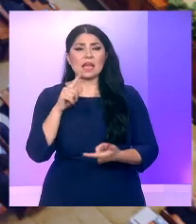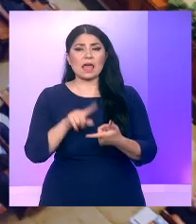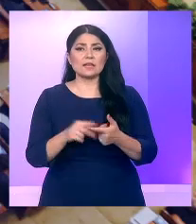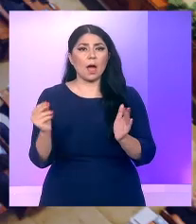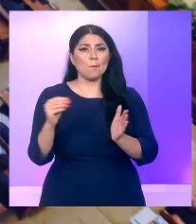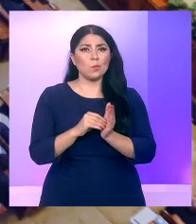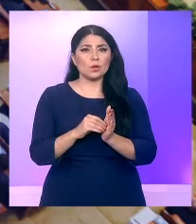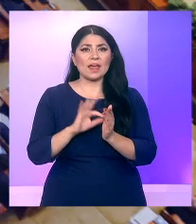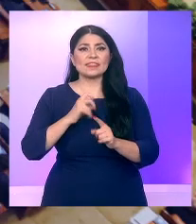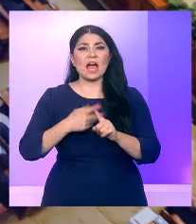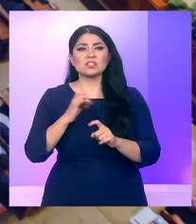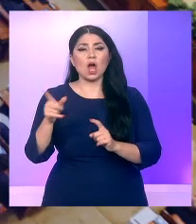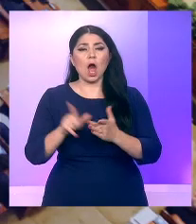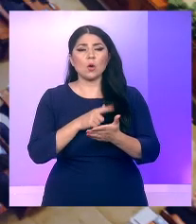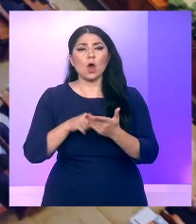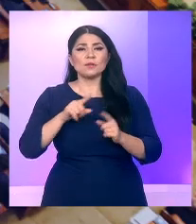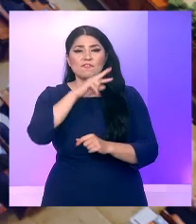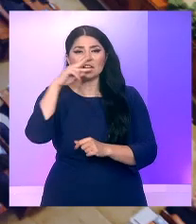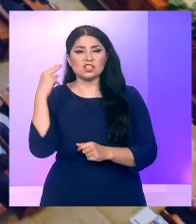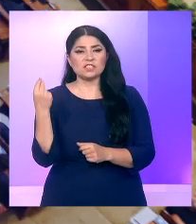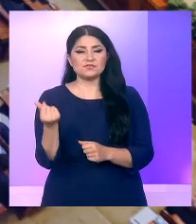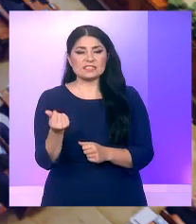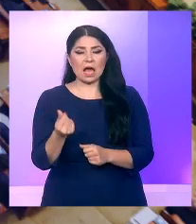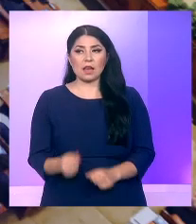vizează introducerea de taxe, eliminarea de facilități